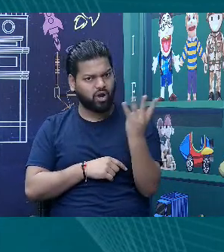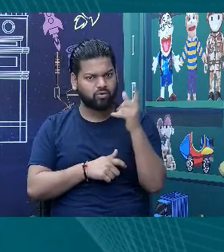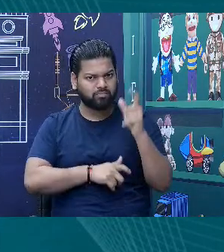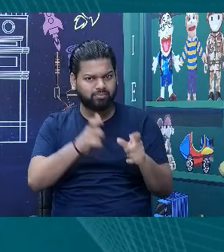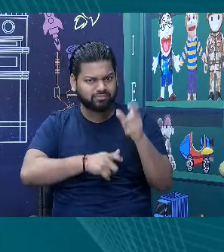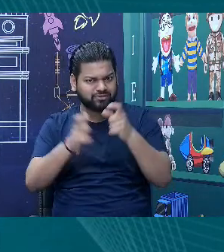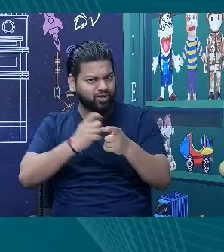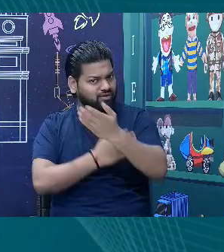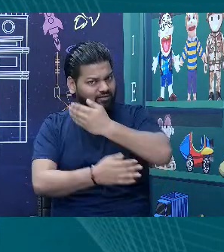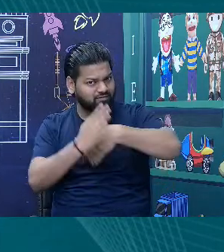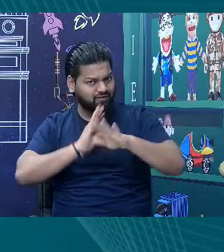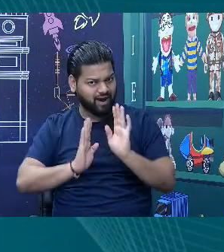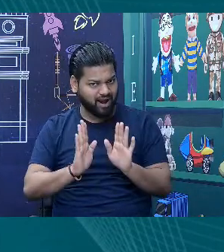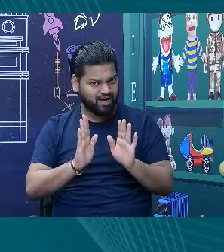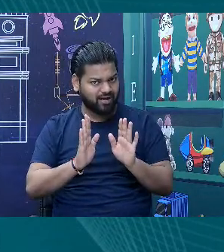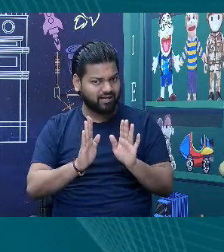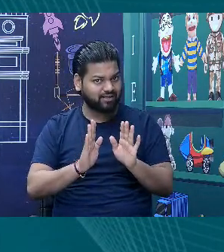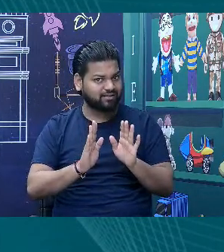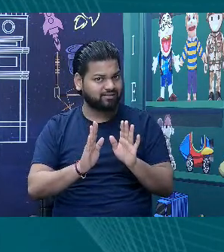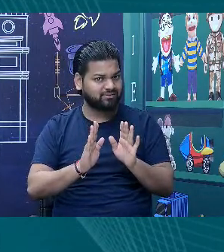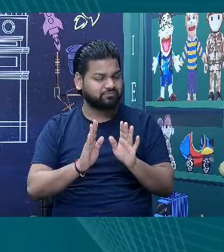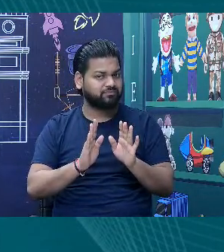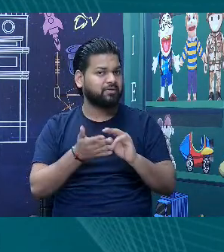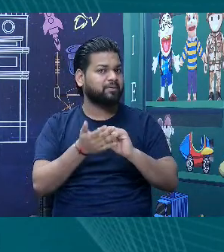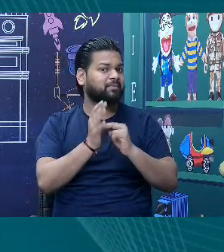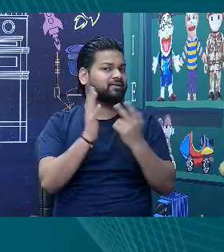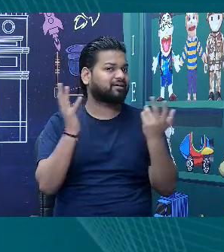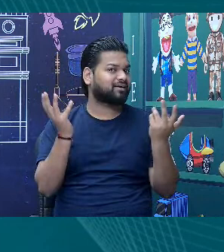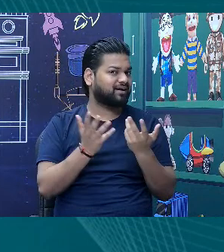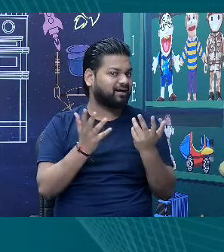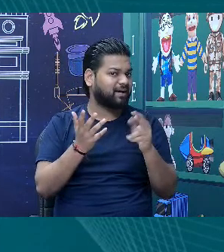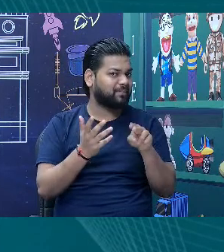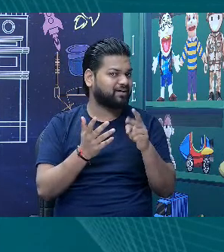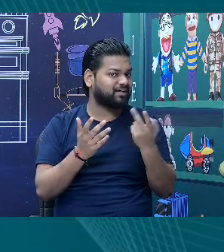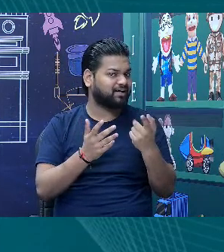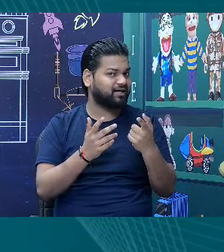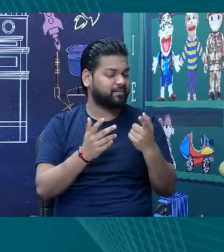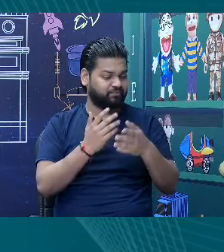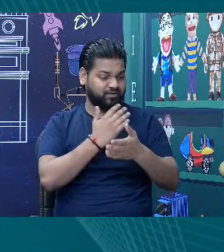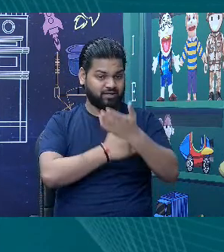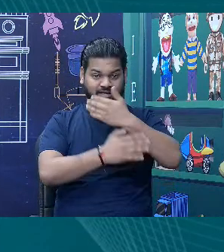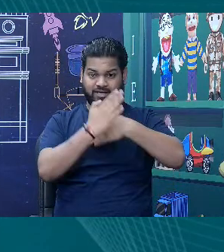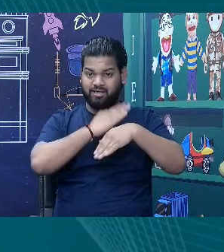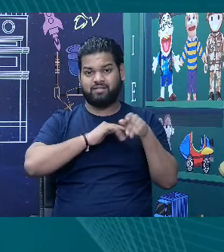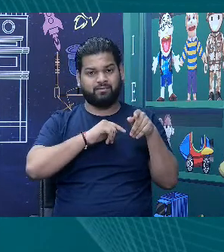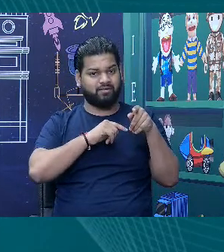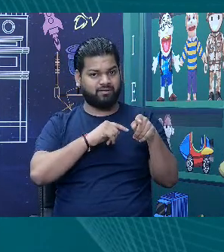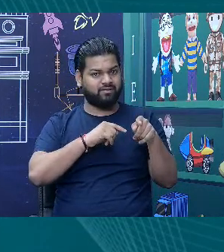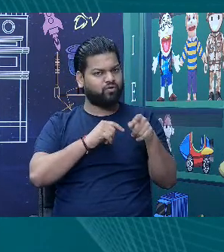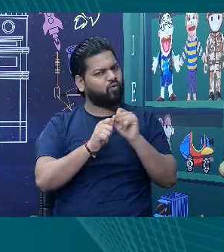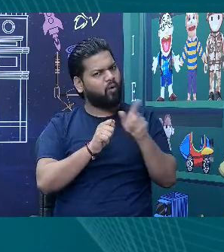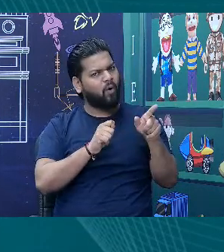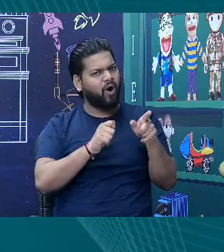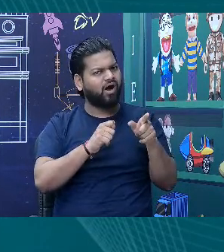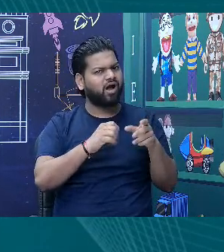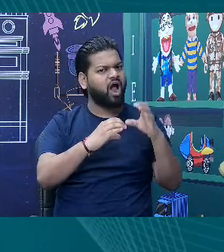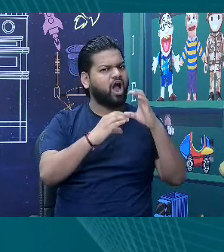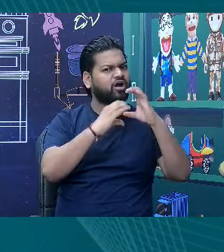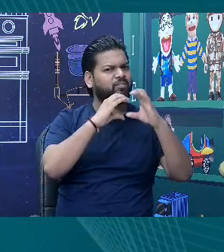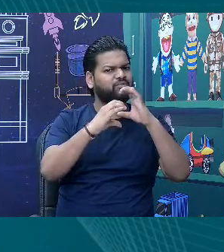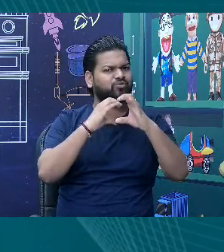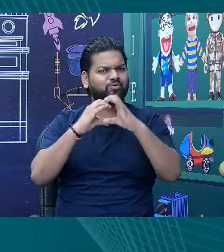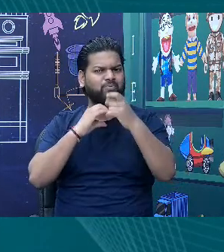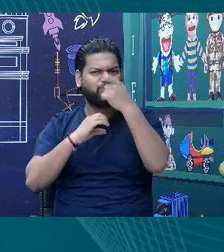तो हम सभी की एबिलिटीज अलग अलग हैं और इसीलिए डिफरेंटली एबल्ड होना, कमतर होना, लेसर दैन होना नहीं